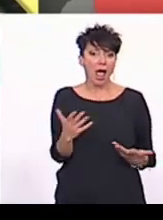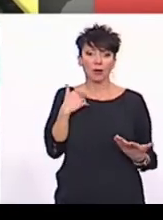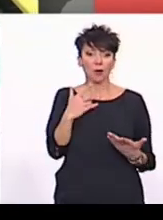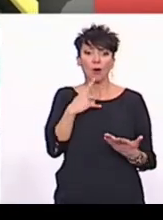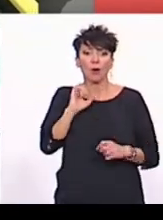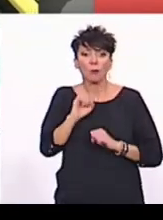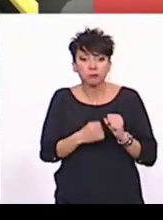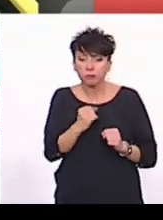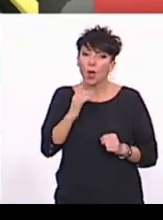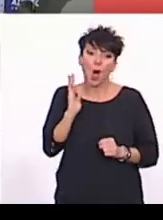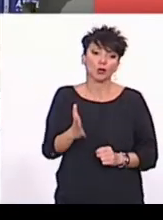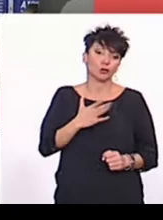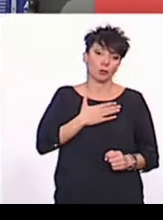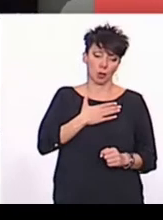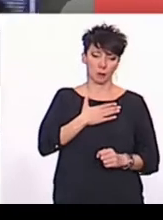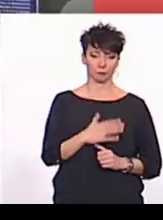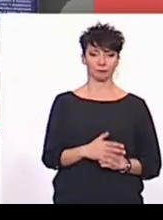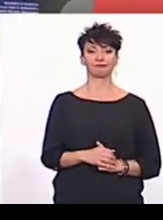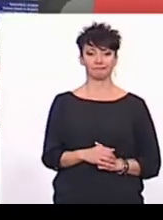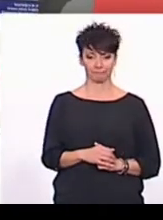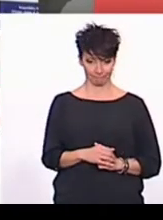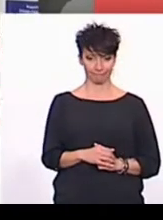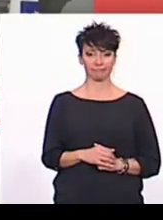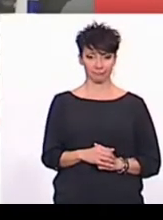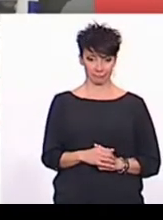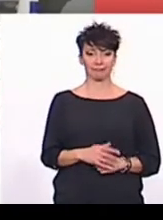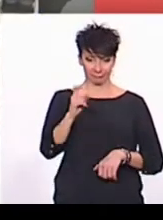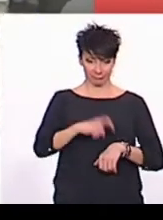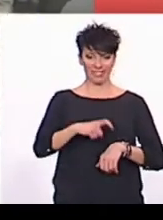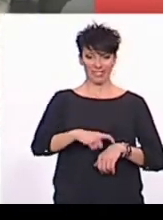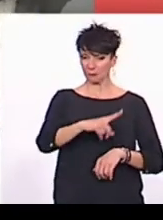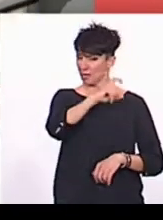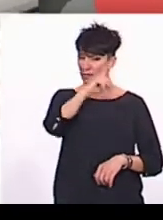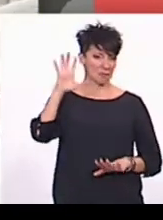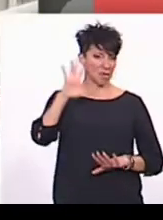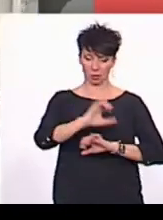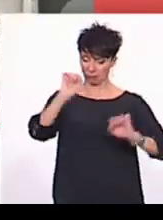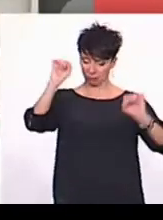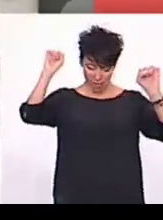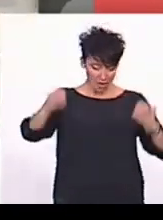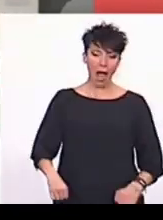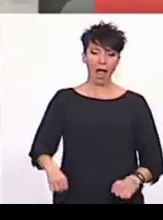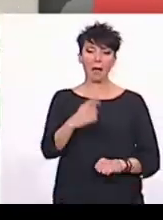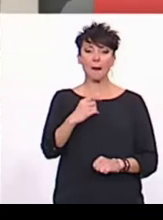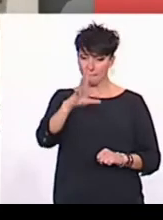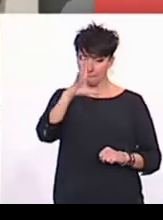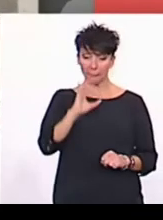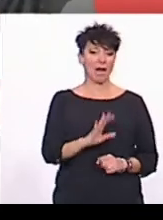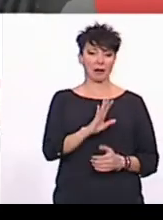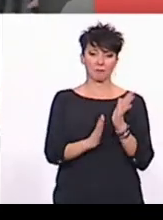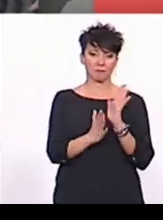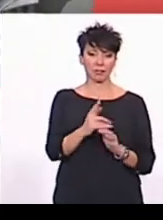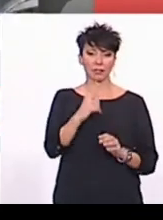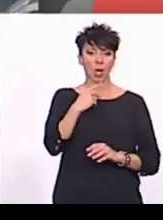ομάδες. Κάνουμε ό,τι καλύτερο μπορούμε και εμείς. Είναι η πιο δύσκολη στιγμή του Εθνικού Συστήματος Υγείας και στην πρώτη γραμμή